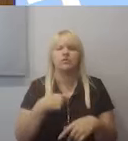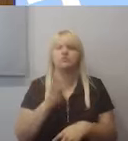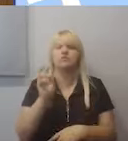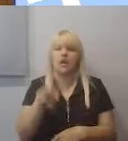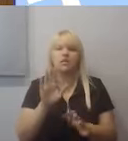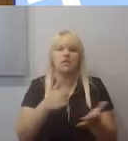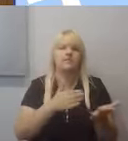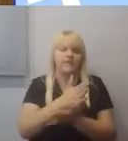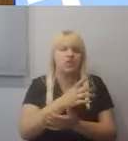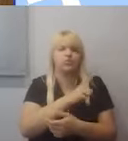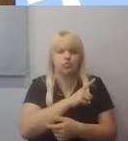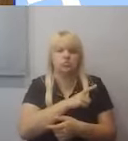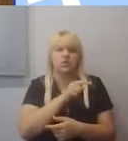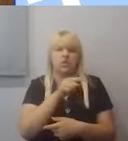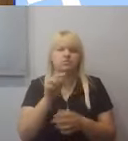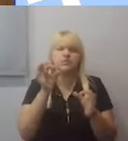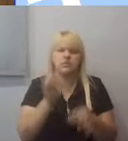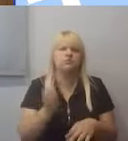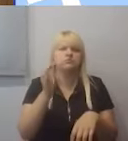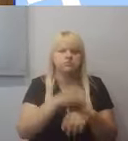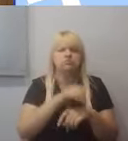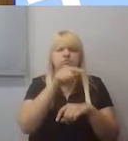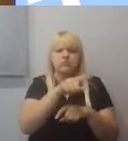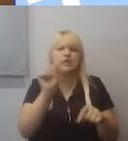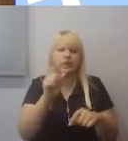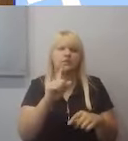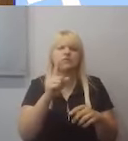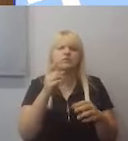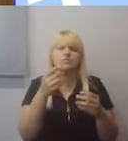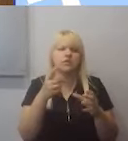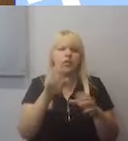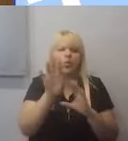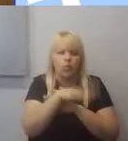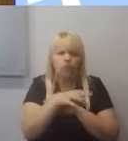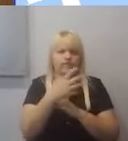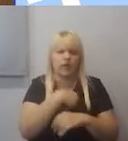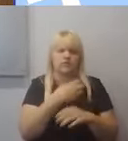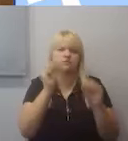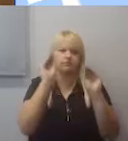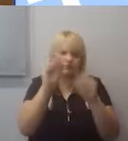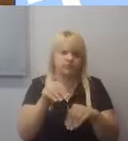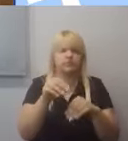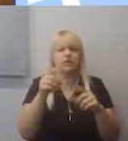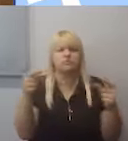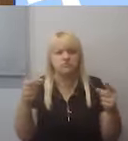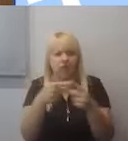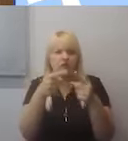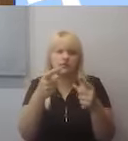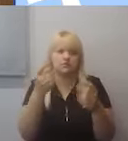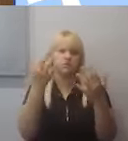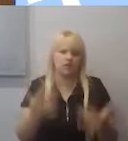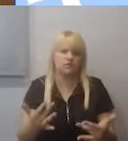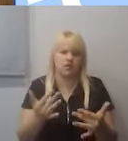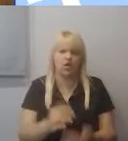ka ka te ir viens viens rops kas ir jāizpilda ja ar kaut kādiem mērķtiecīgiem pasākumiem un arī apziņošanas sistēmu